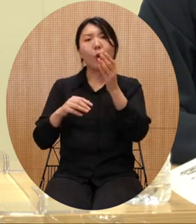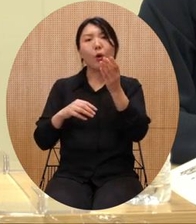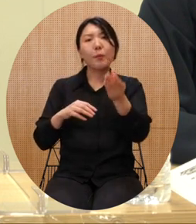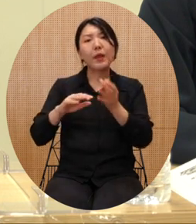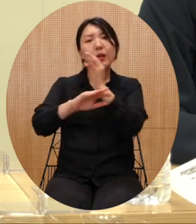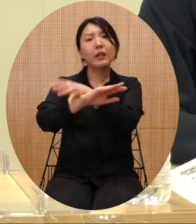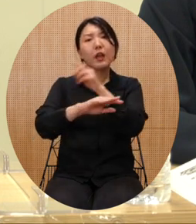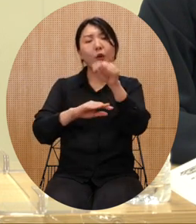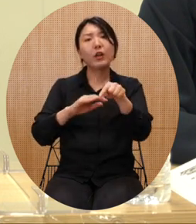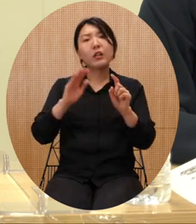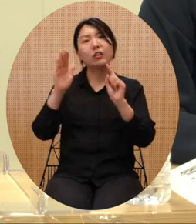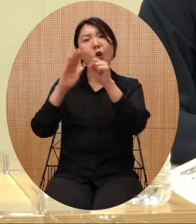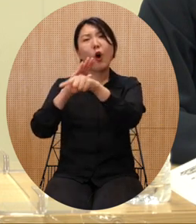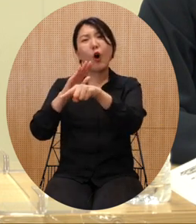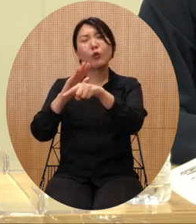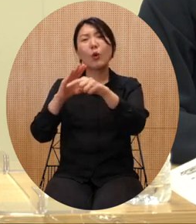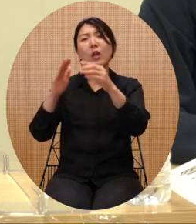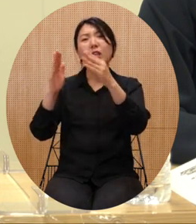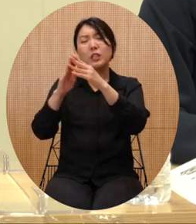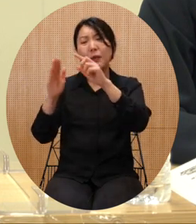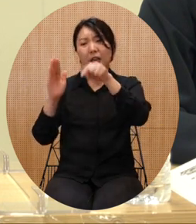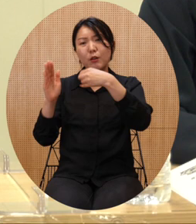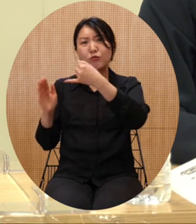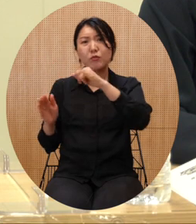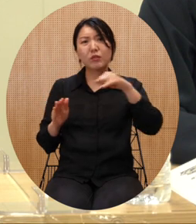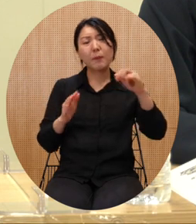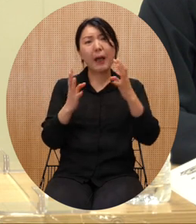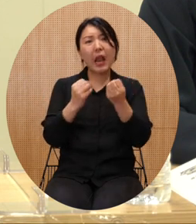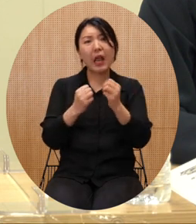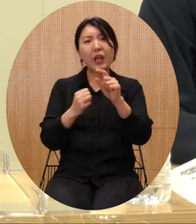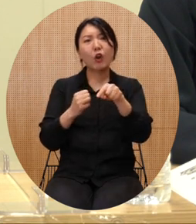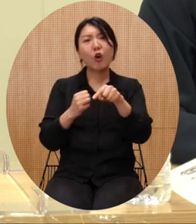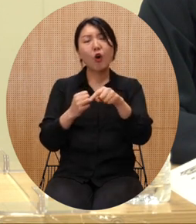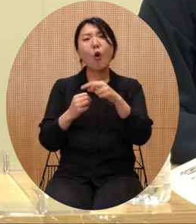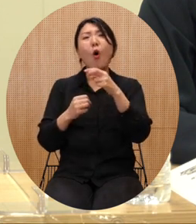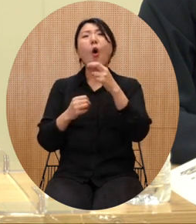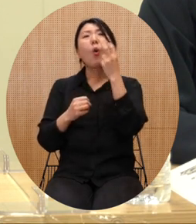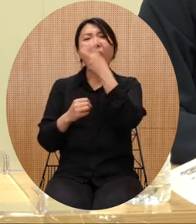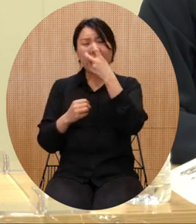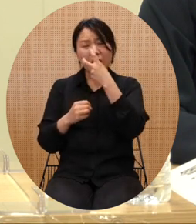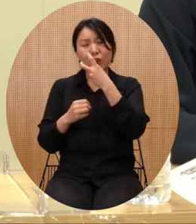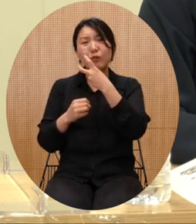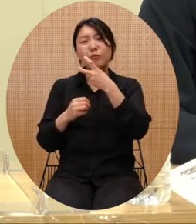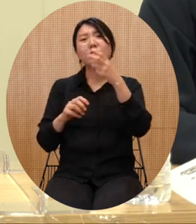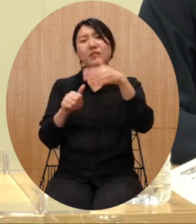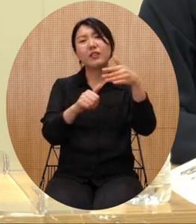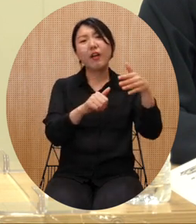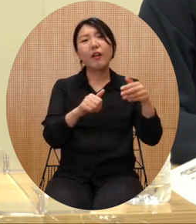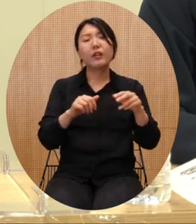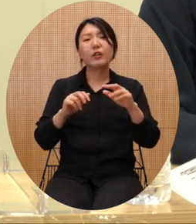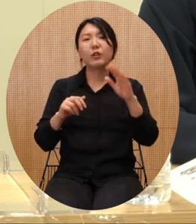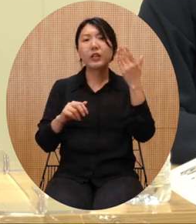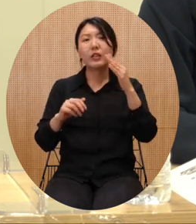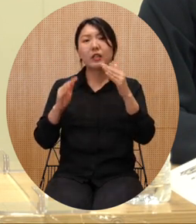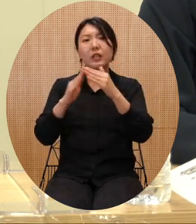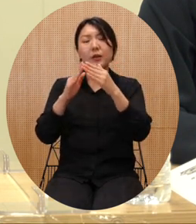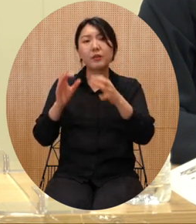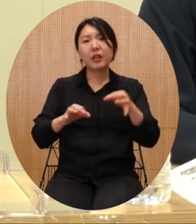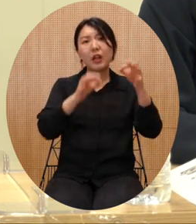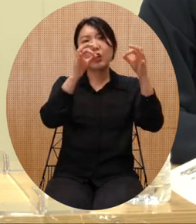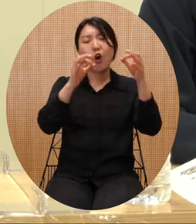매입임대주택에 들어가더라도 하자들이 많다고 합니다. 이런 관리를 명확하게 해주면 좋겠습니다. 그리고 최근 집값